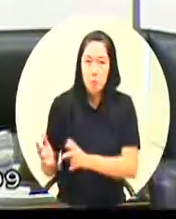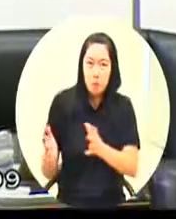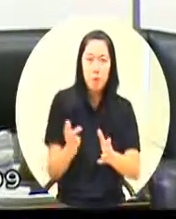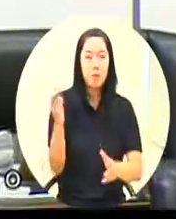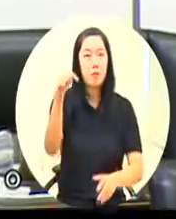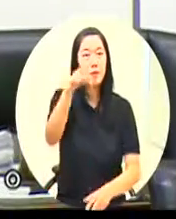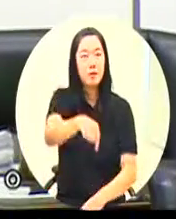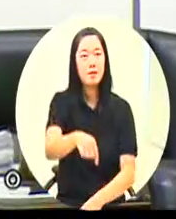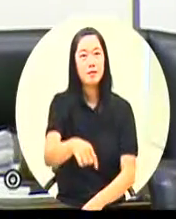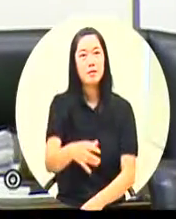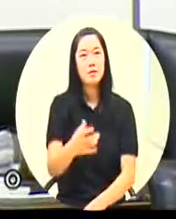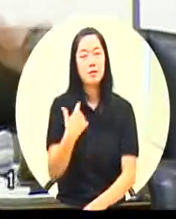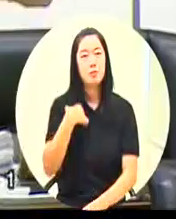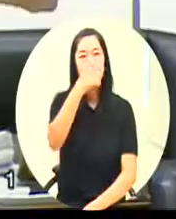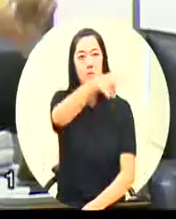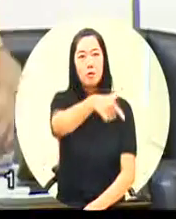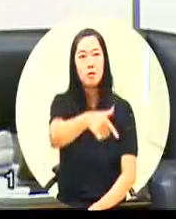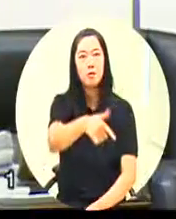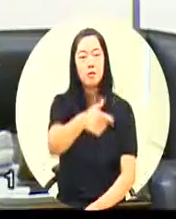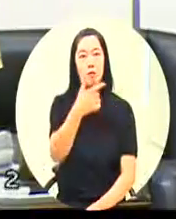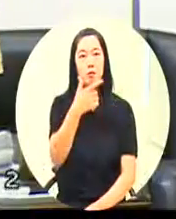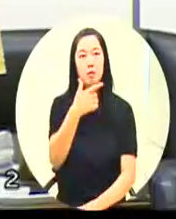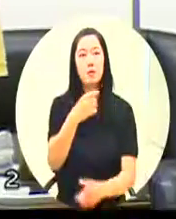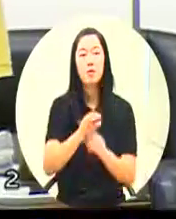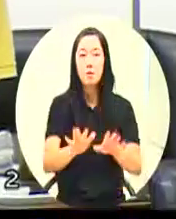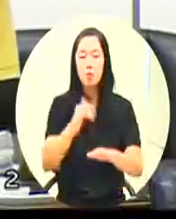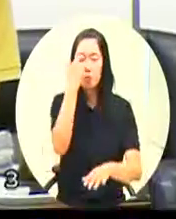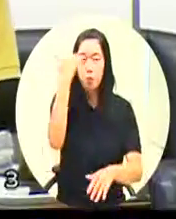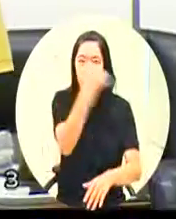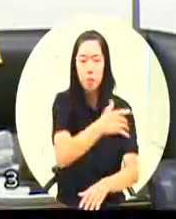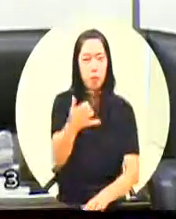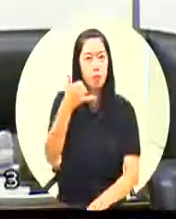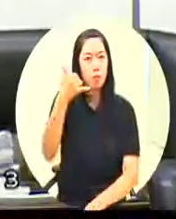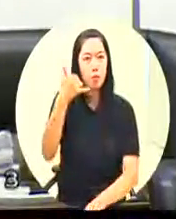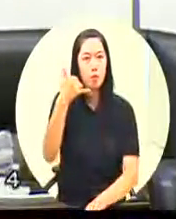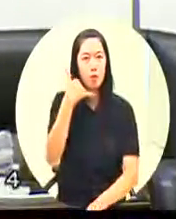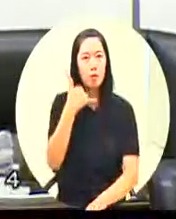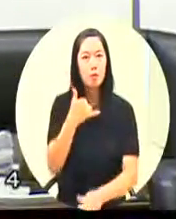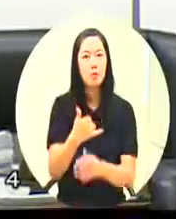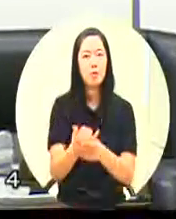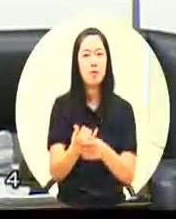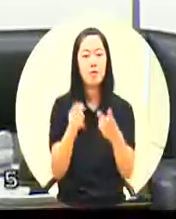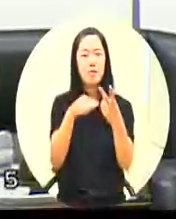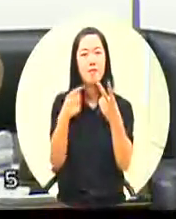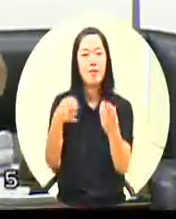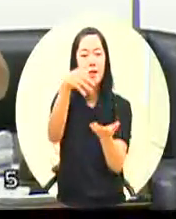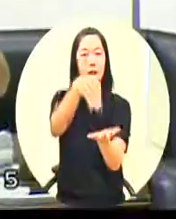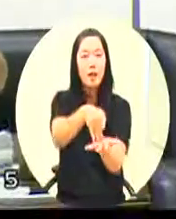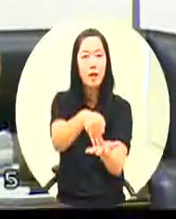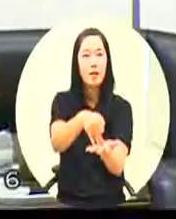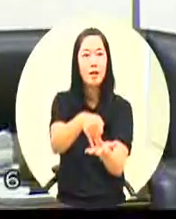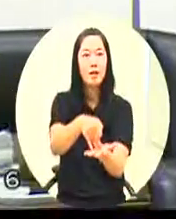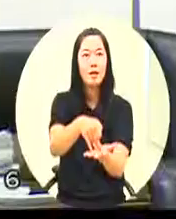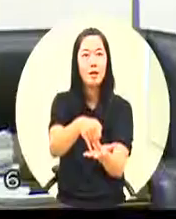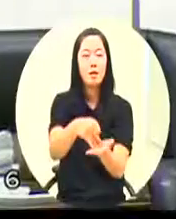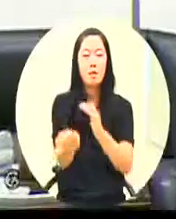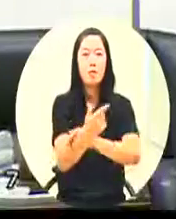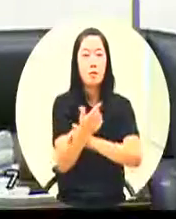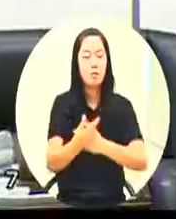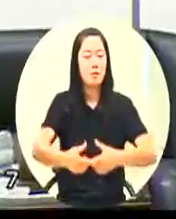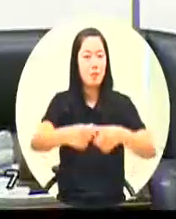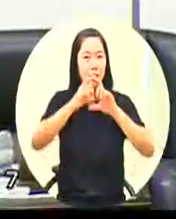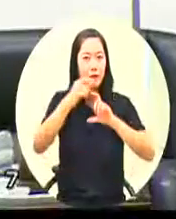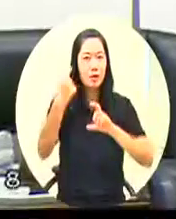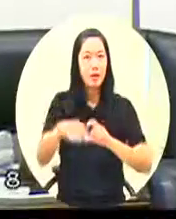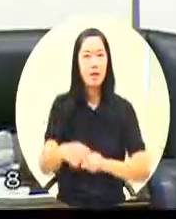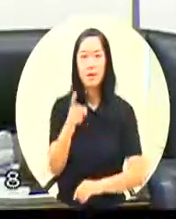哦，要南下，结果忽然间接到什么只有两个登记哦。哦，啊、再拉回来，赶快，哇，这没